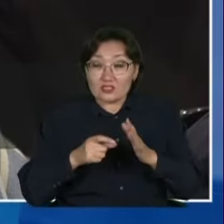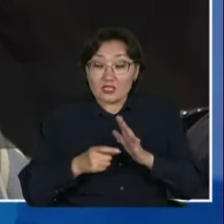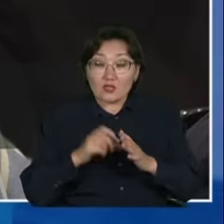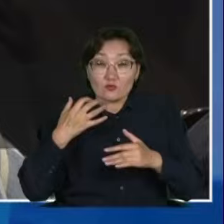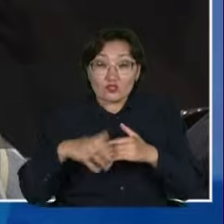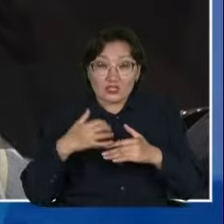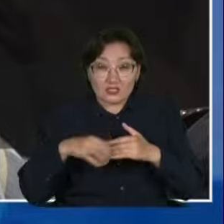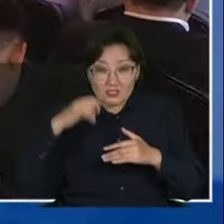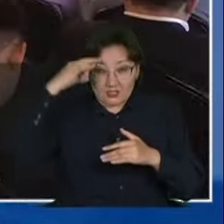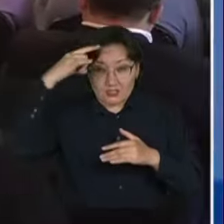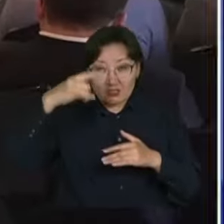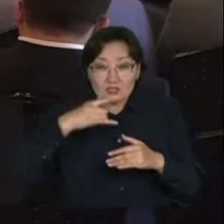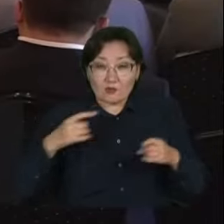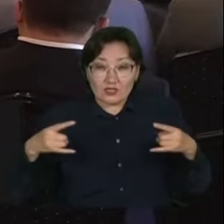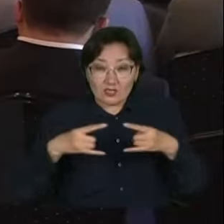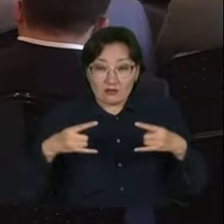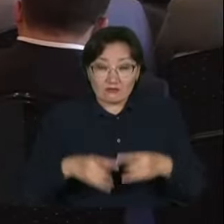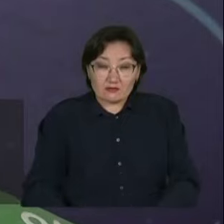среди отечественных СМИ.